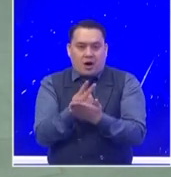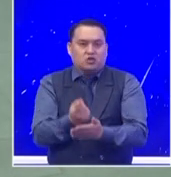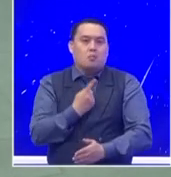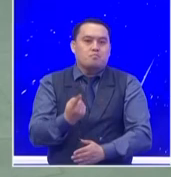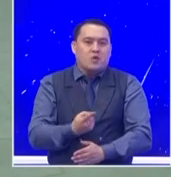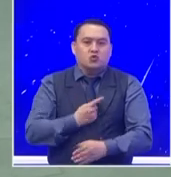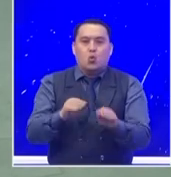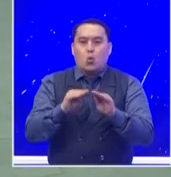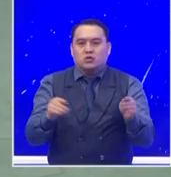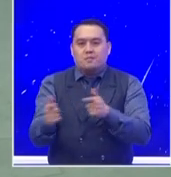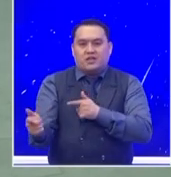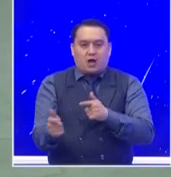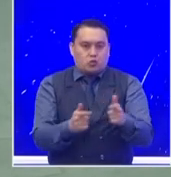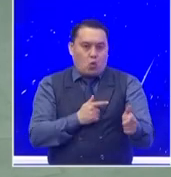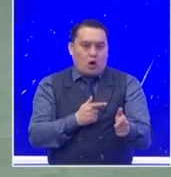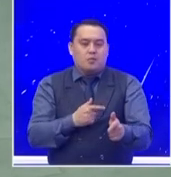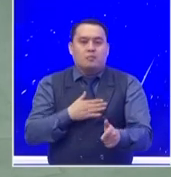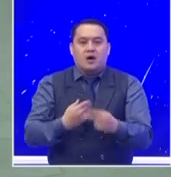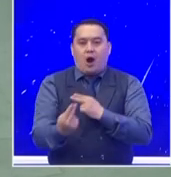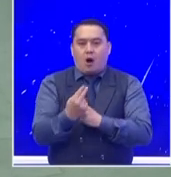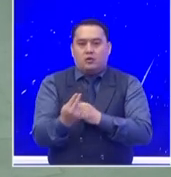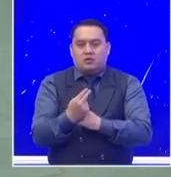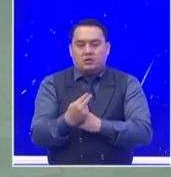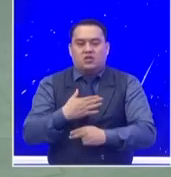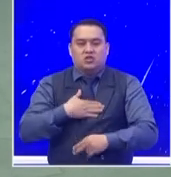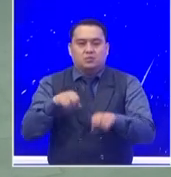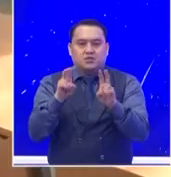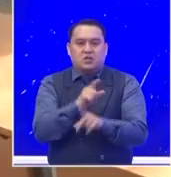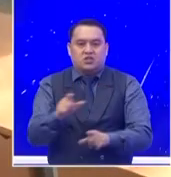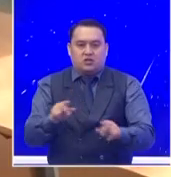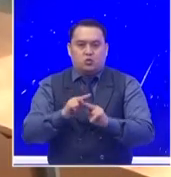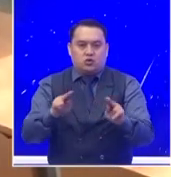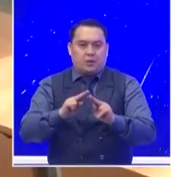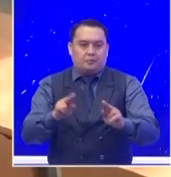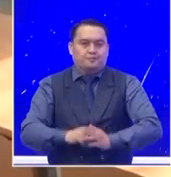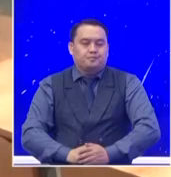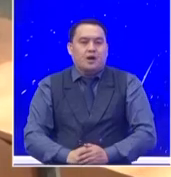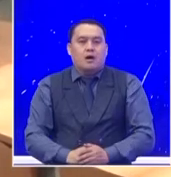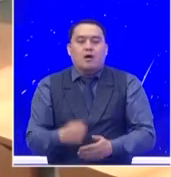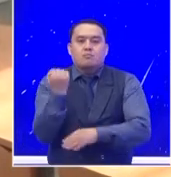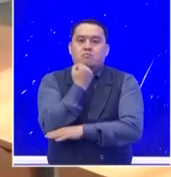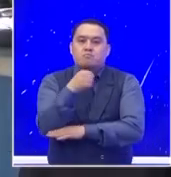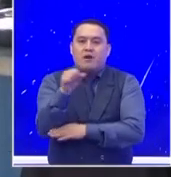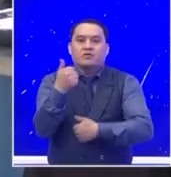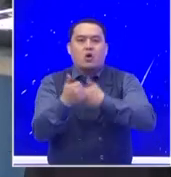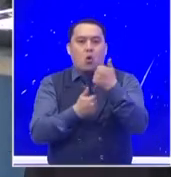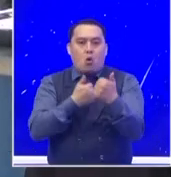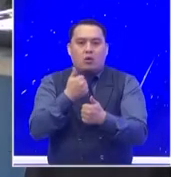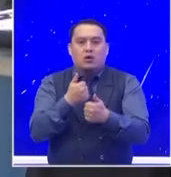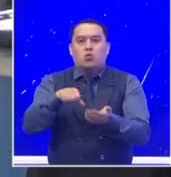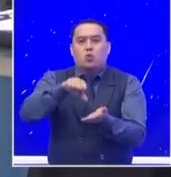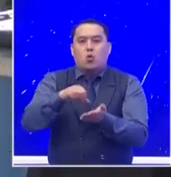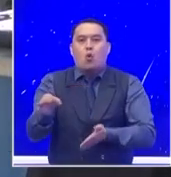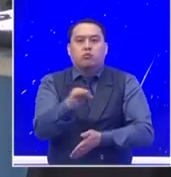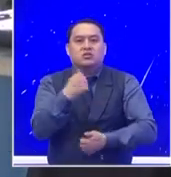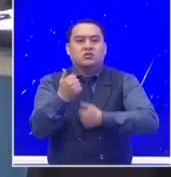продемонстрировали хороший уровень подготовки, которым их обучали наши специалисты. Победители внутриколледжного конкурса получили путевку на